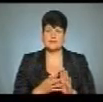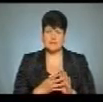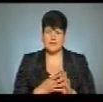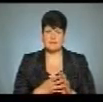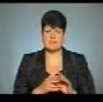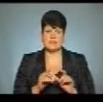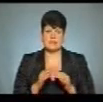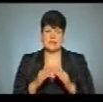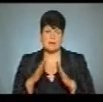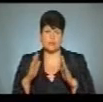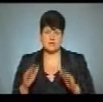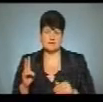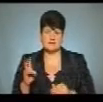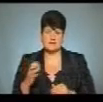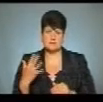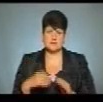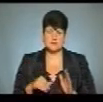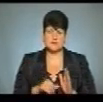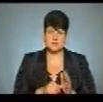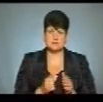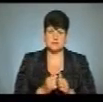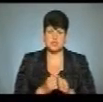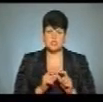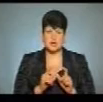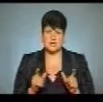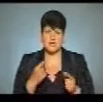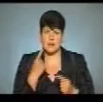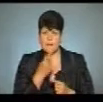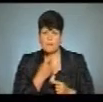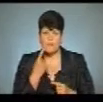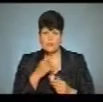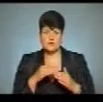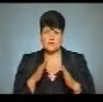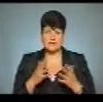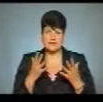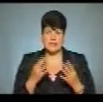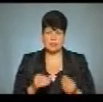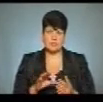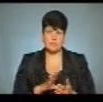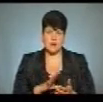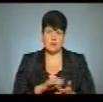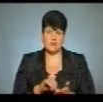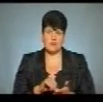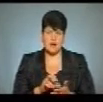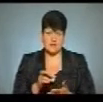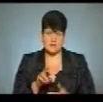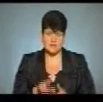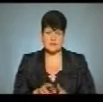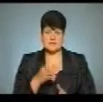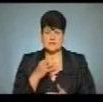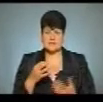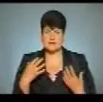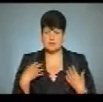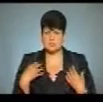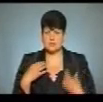стаціонарних таборів та 256 пришкільних мовних літніх таборів денного перебування, повідомила начальниця обласного управління освіти і